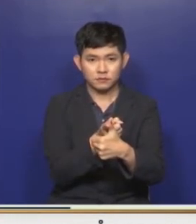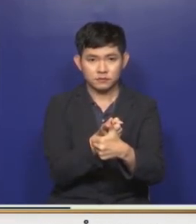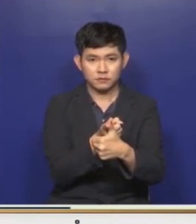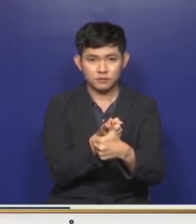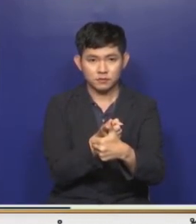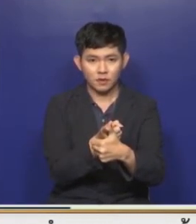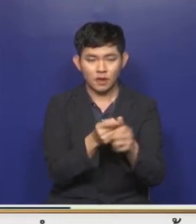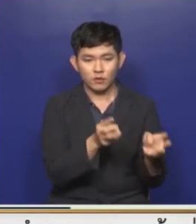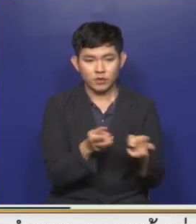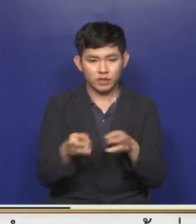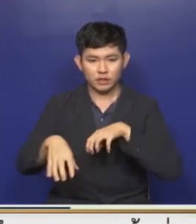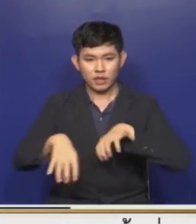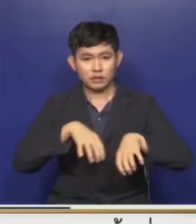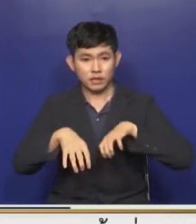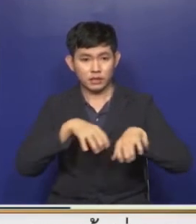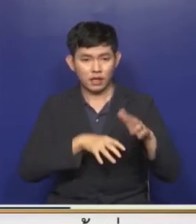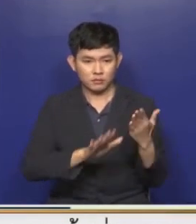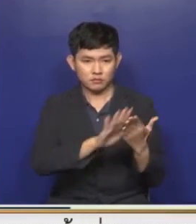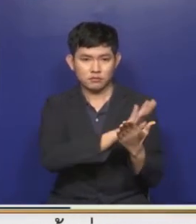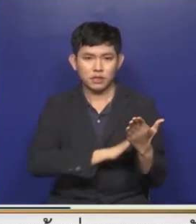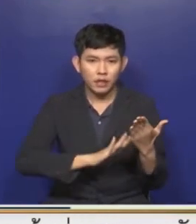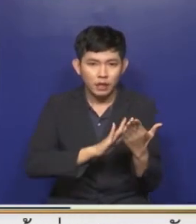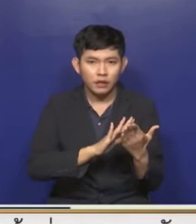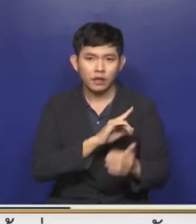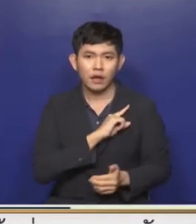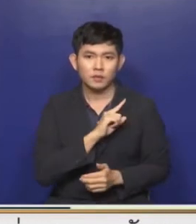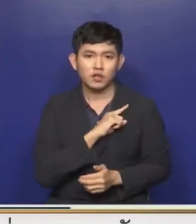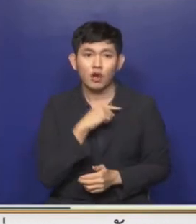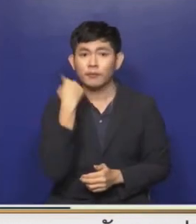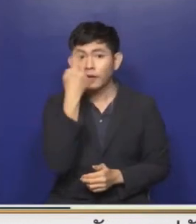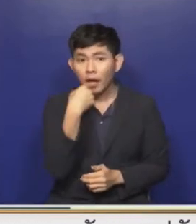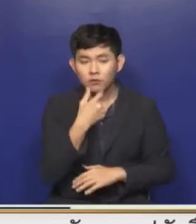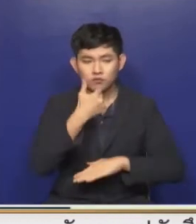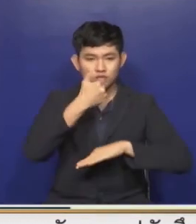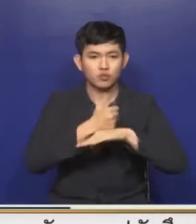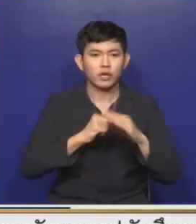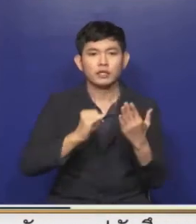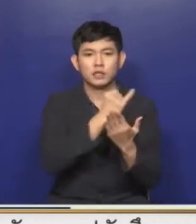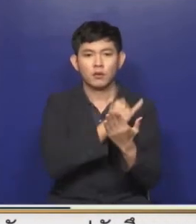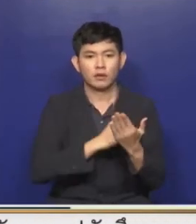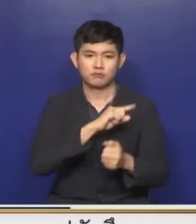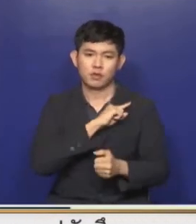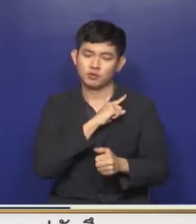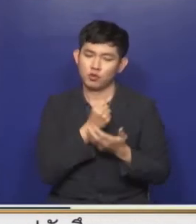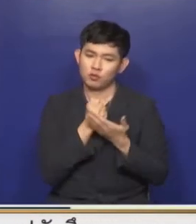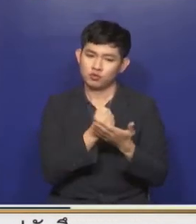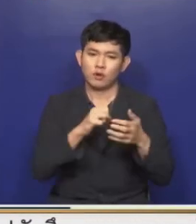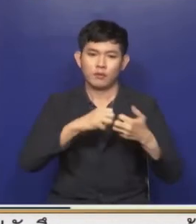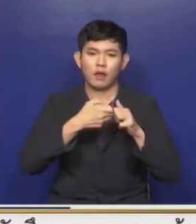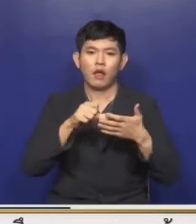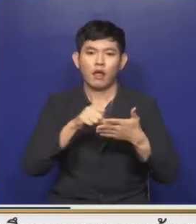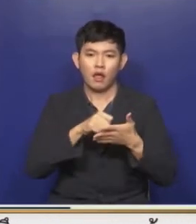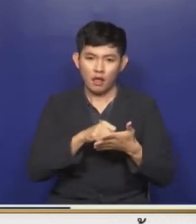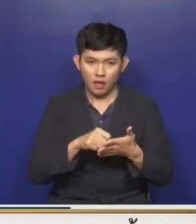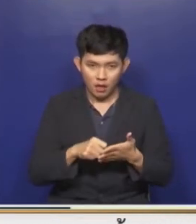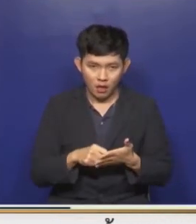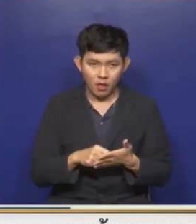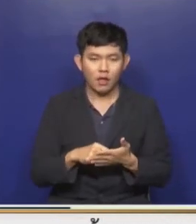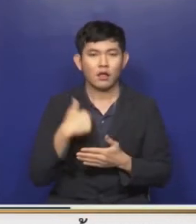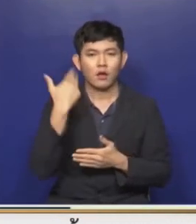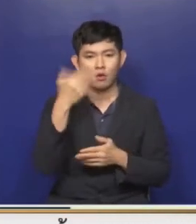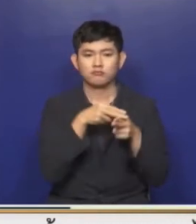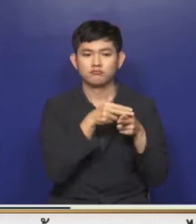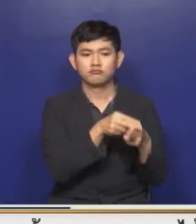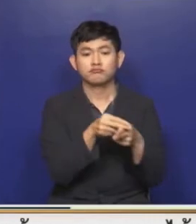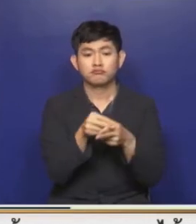ทธภาพในกบ Whit จกเชิงพื้นที่ โดยการถอบ ให้พวกวชการจงหวดแต่ละจงหวดนั้นแก็ๆปัหาในพืนที่แต่ละจัหวด